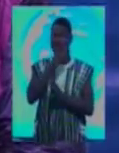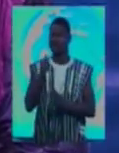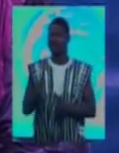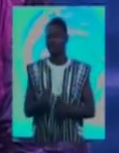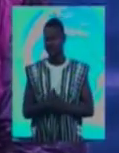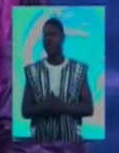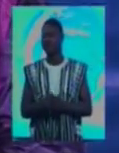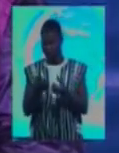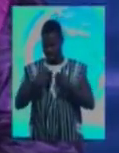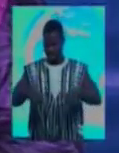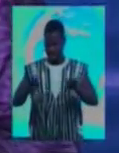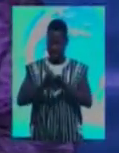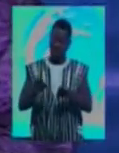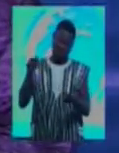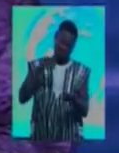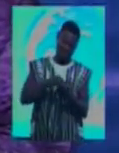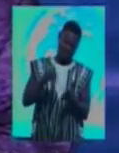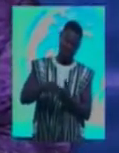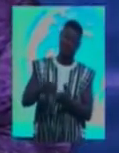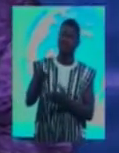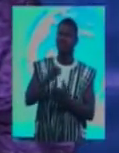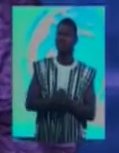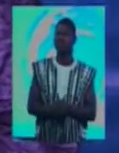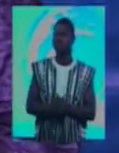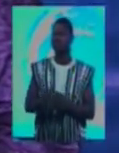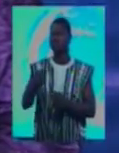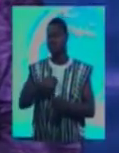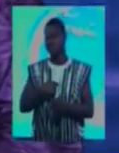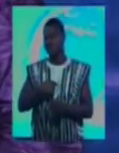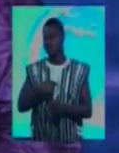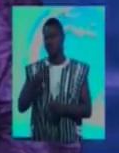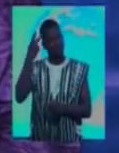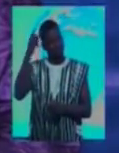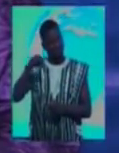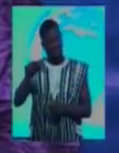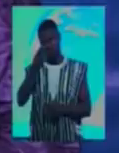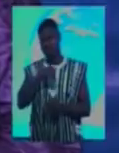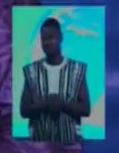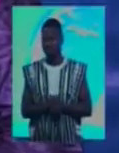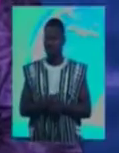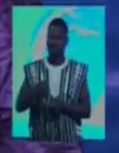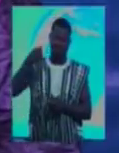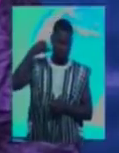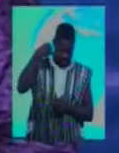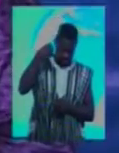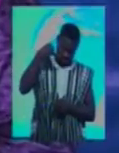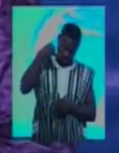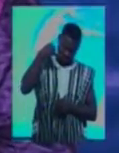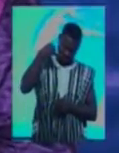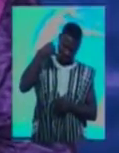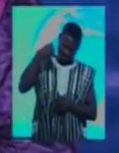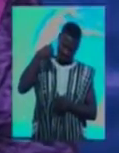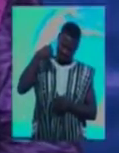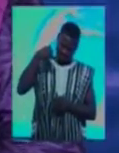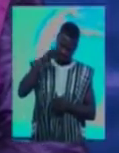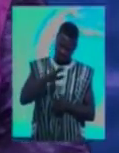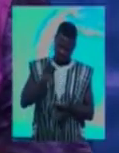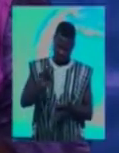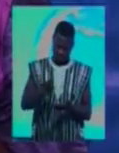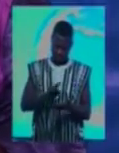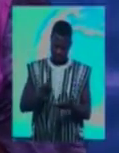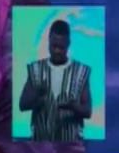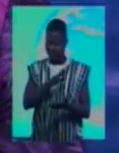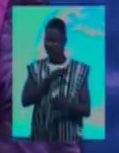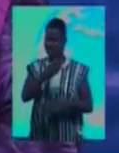de luxe même quelquefois. Sans compter que pour moi, je pense que les tablettes, les smartphones,